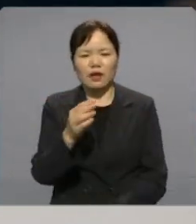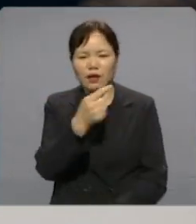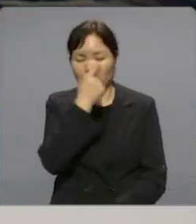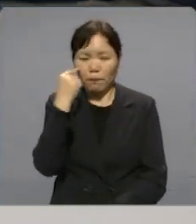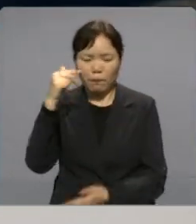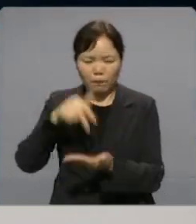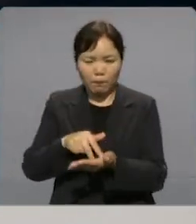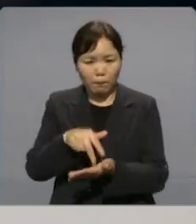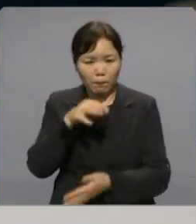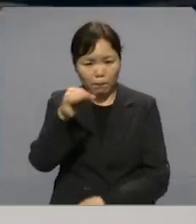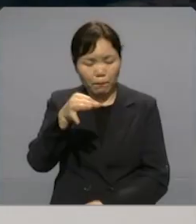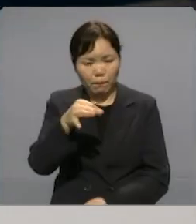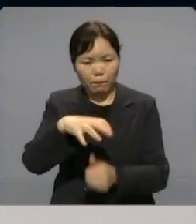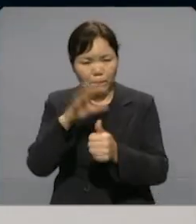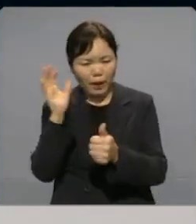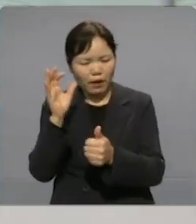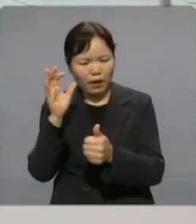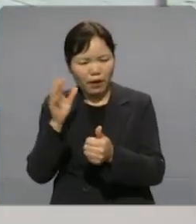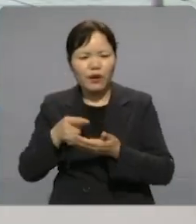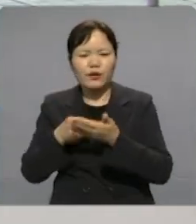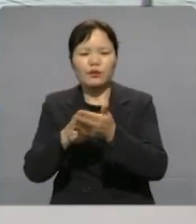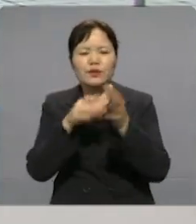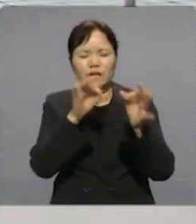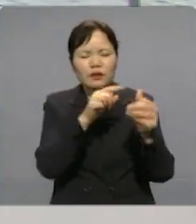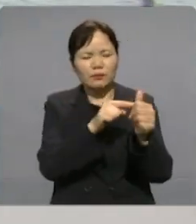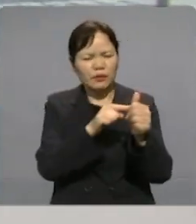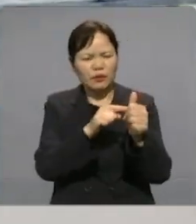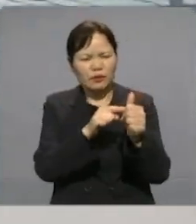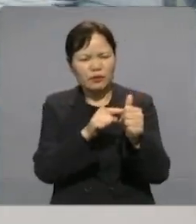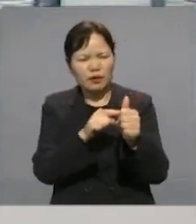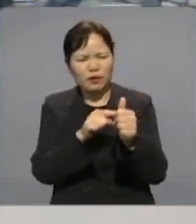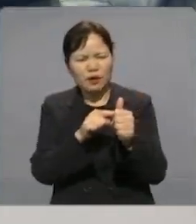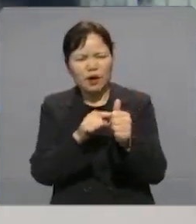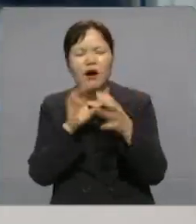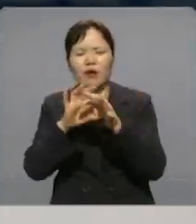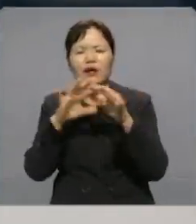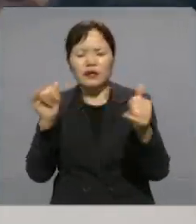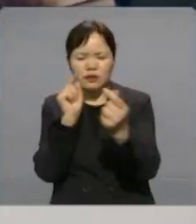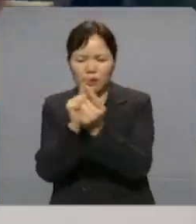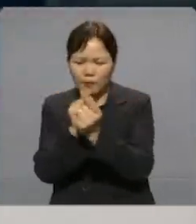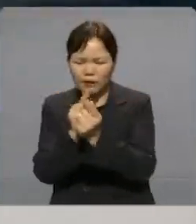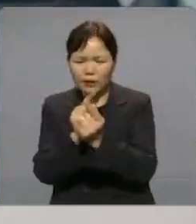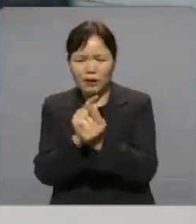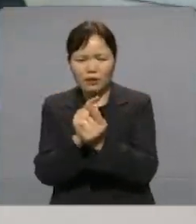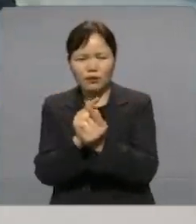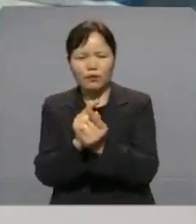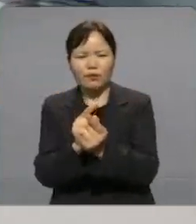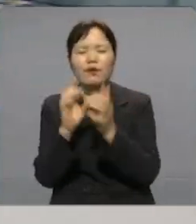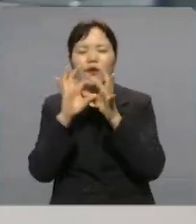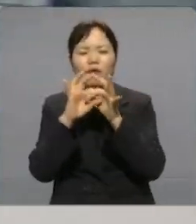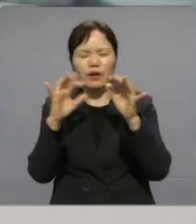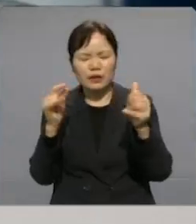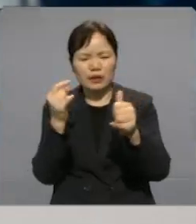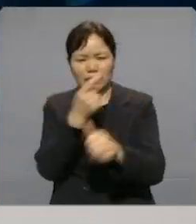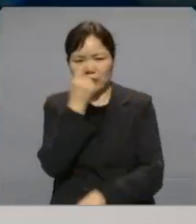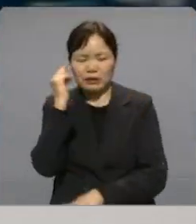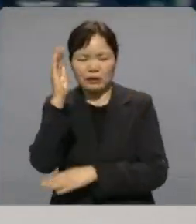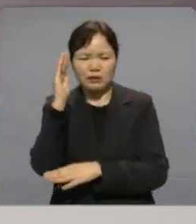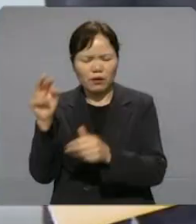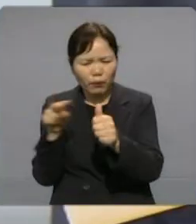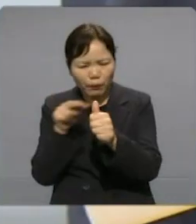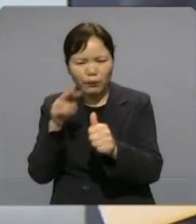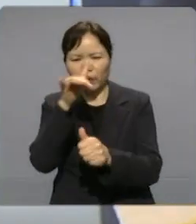김 씨에 대해 주변인을 회유하고 증언 연습을 시키는 등 증거인멸 우려가 있다고 밝혔습니다. 이상호 기자입니다.